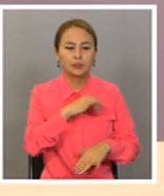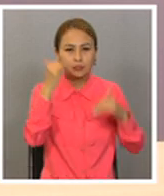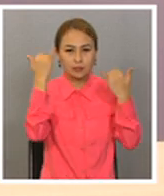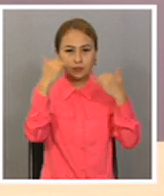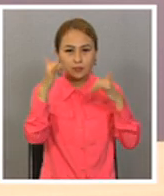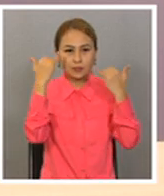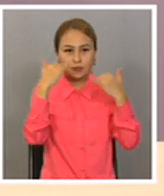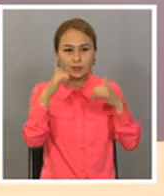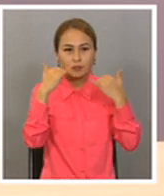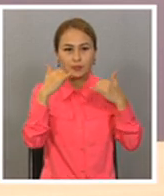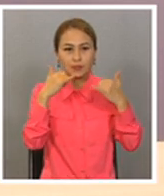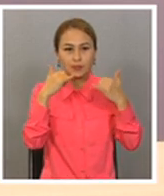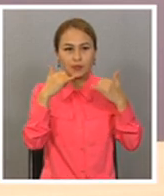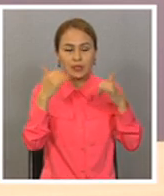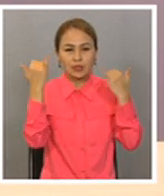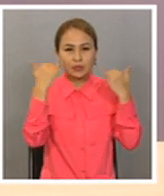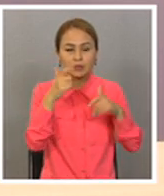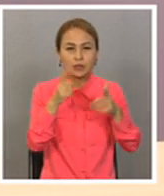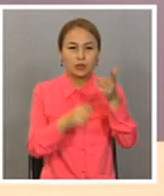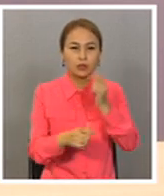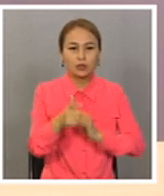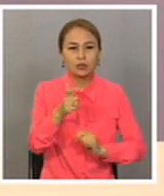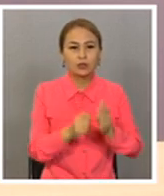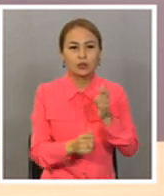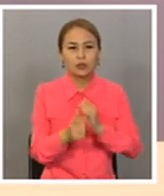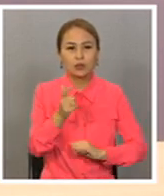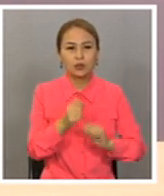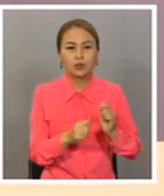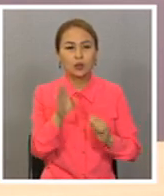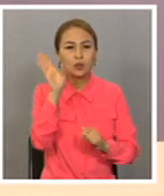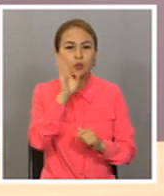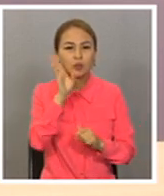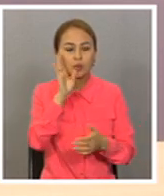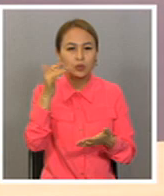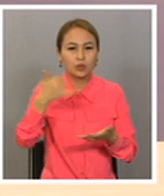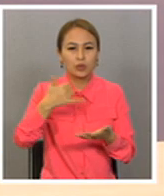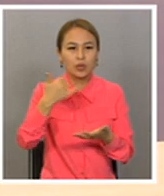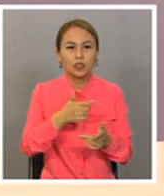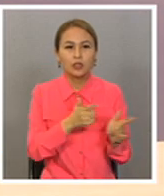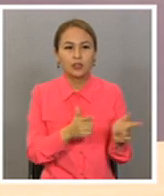Сыйыр. Сыйырдың сүтінен сусын жасады.